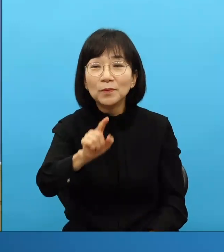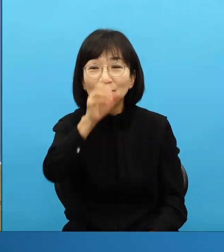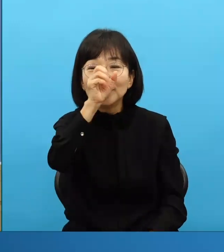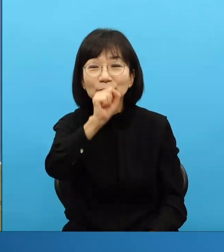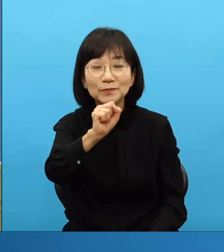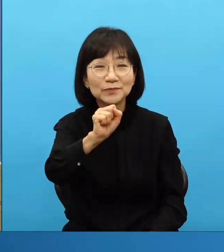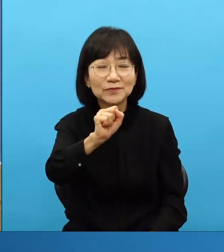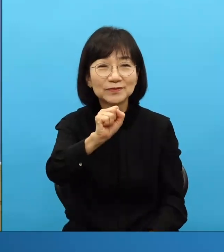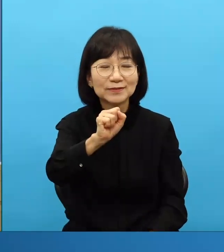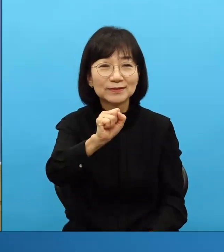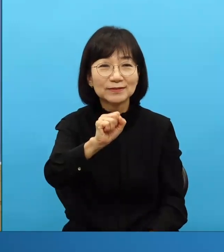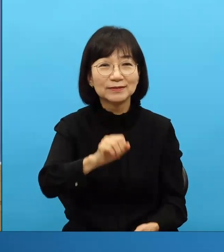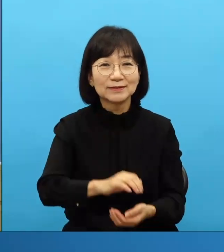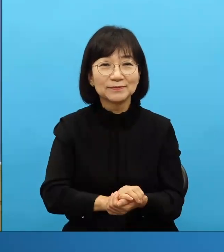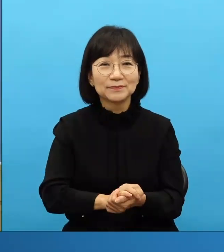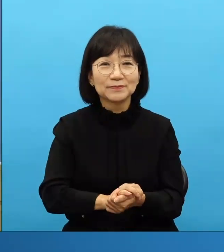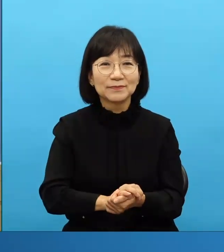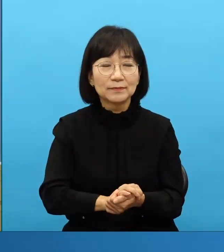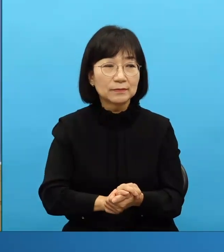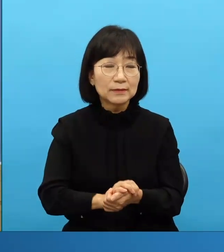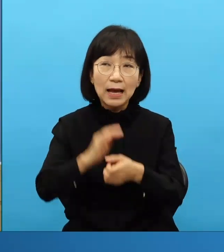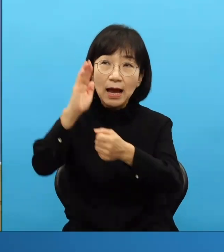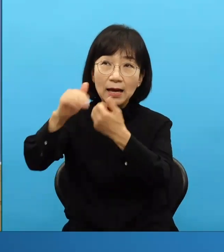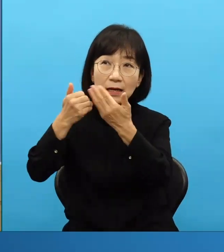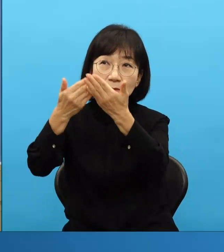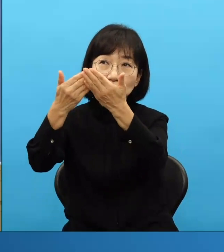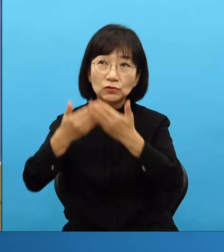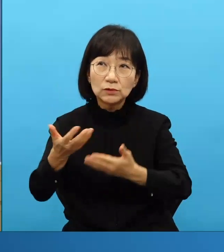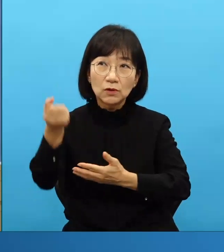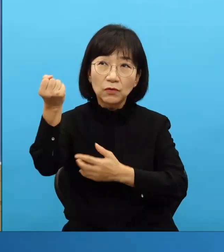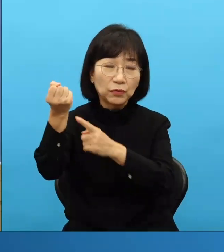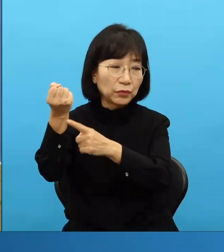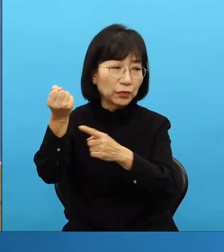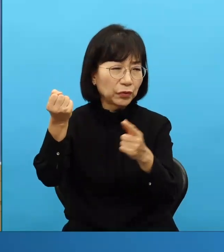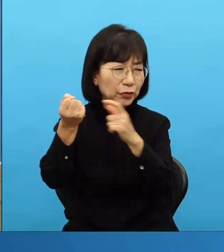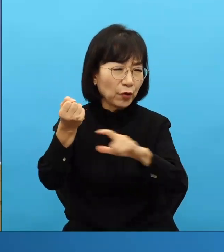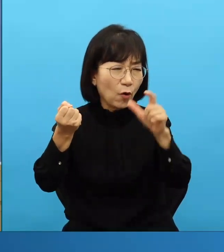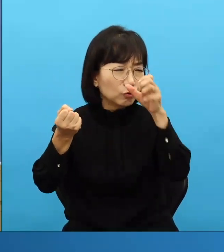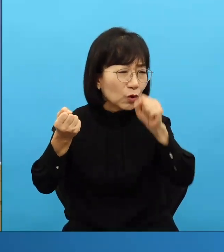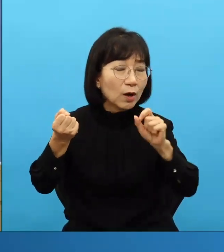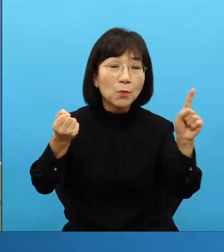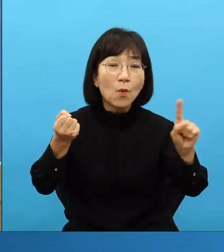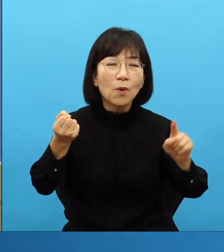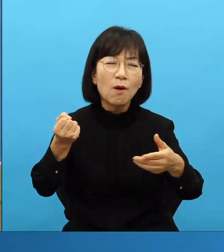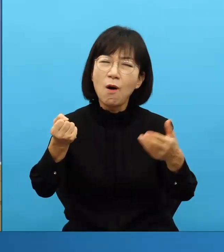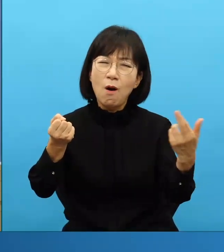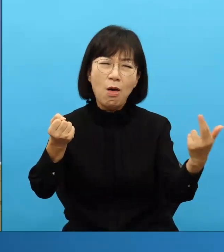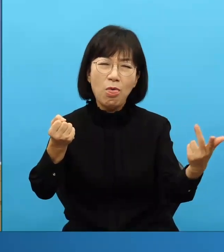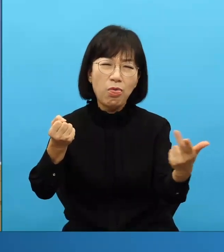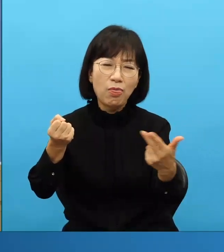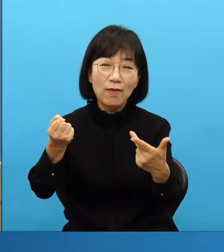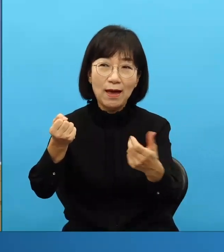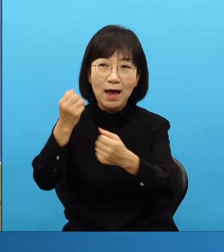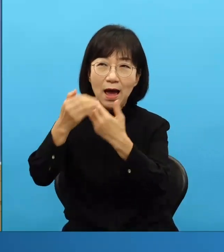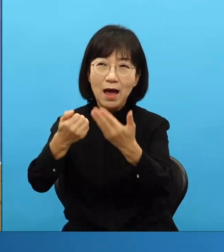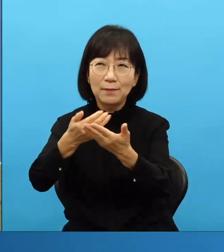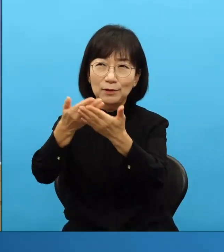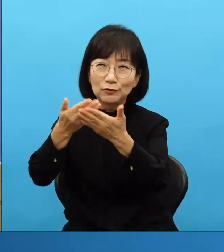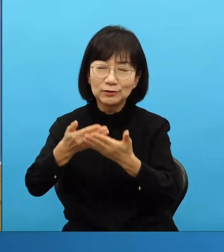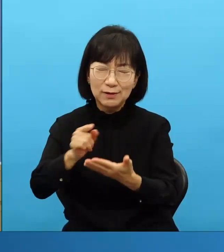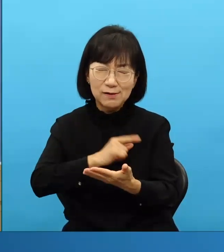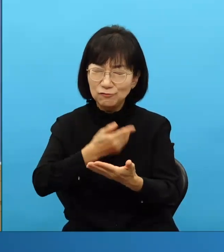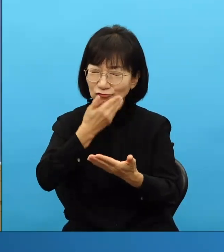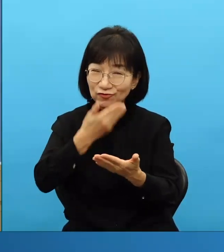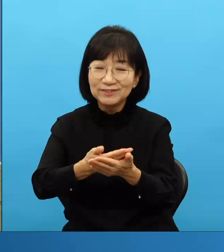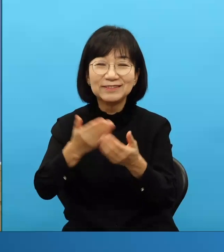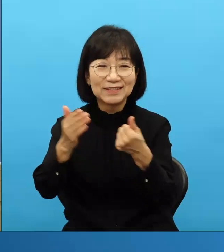good? 하나님이 주신 것보다 더 좋은 게 어디 있겠어요? What is there that's good or better than the things of 그럼 우리는 God? 날마다 하나님의 것을 취할 수 있어야 됩니다.